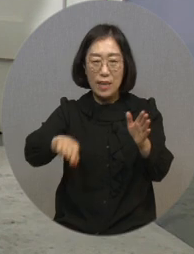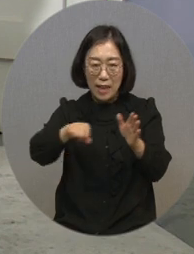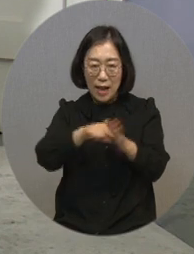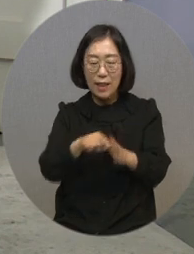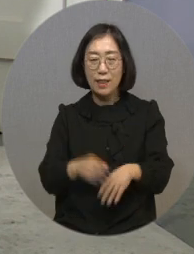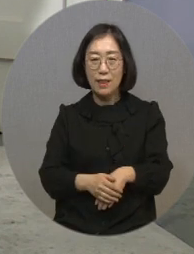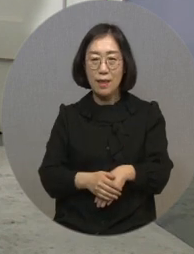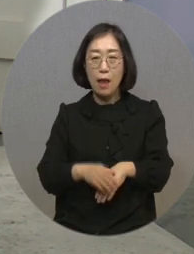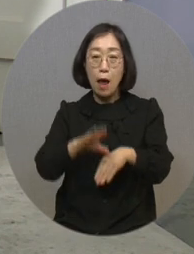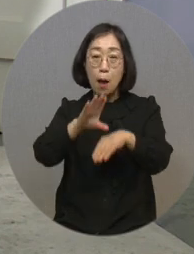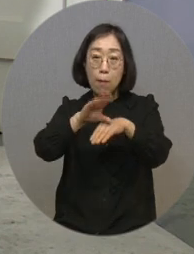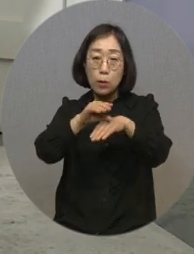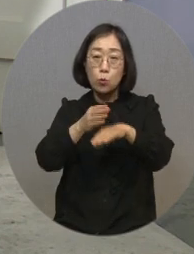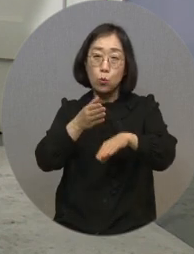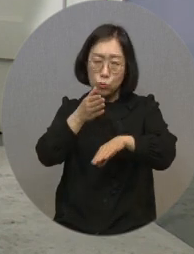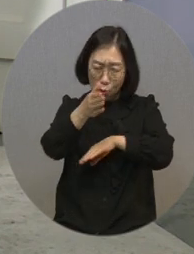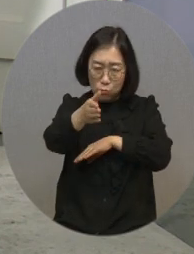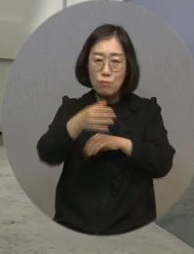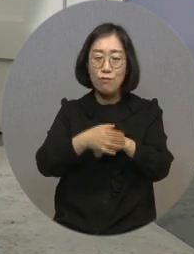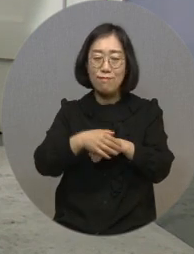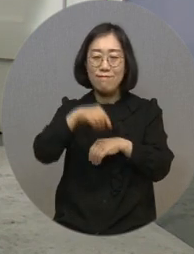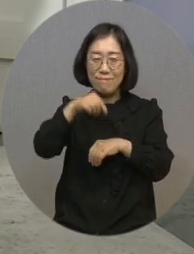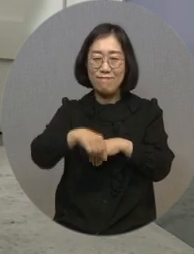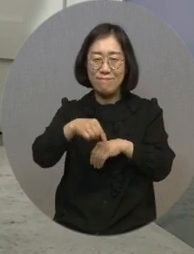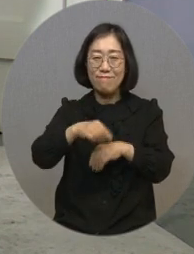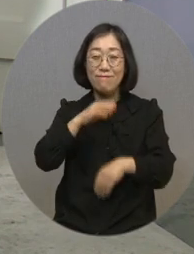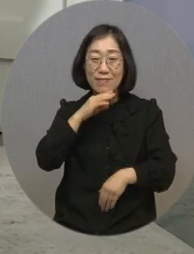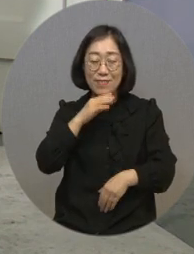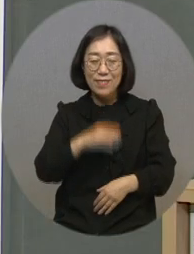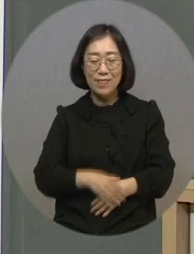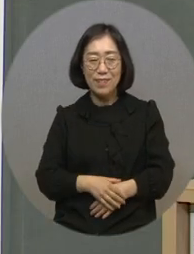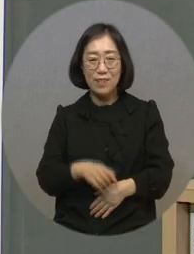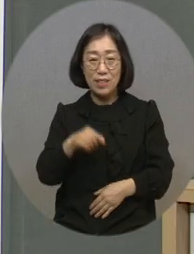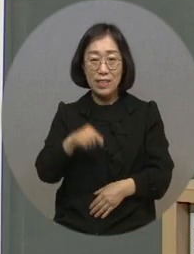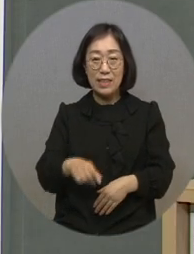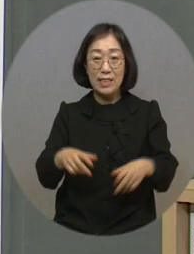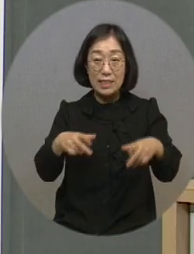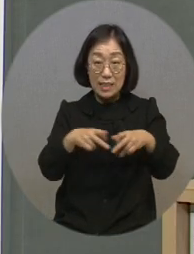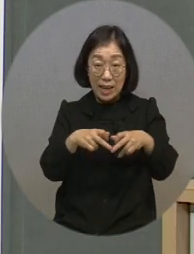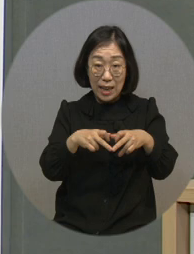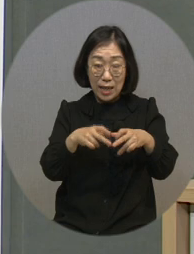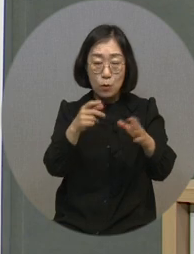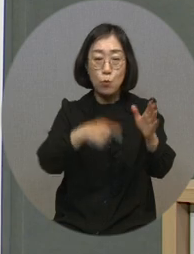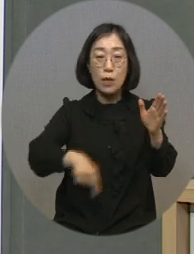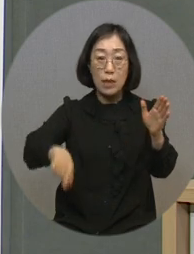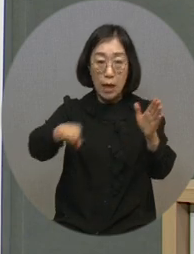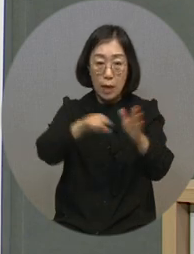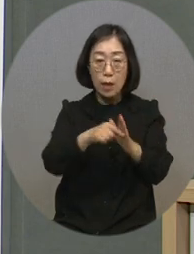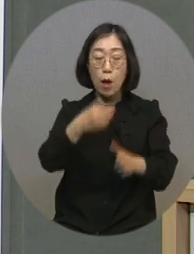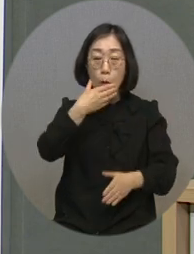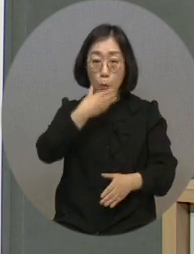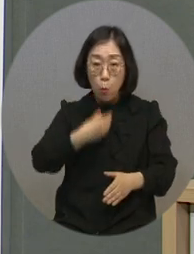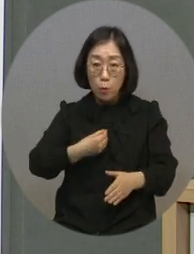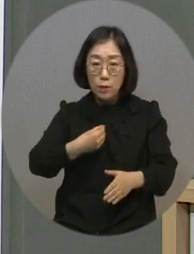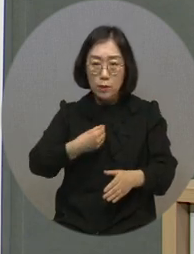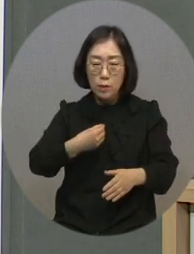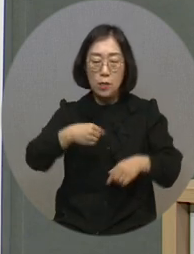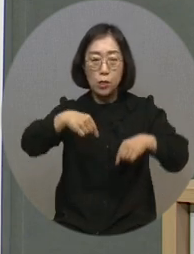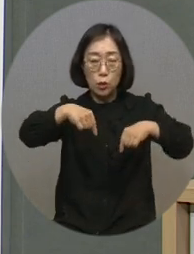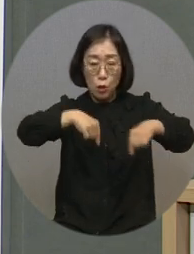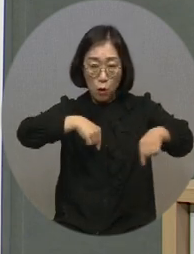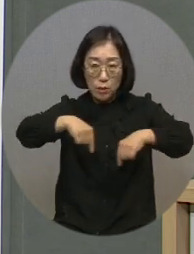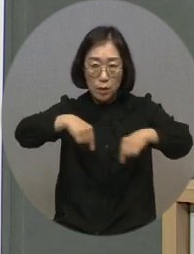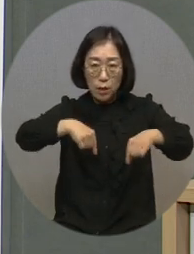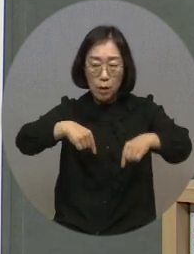위한 방송 전문 채널이란 말이에요. 예, 예, 예, 예. 그래서 이 장애인들을 위한 복지